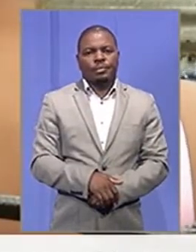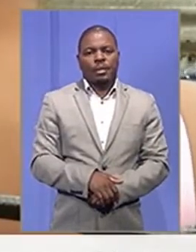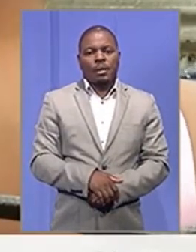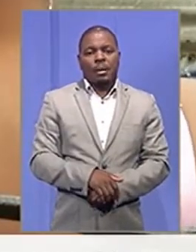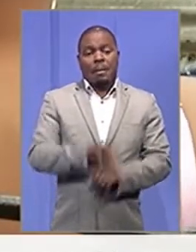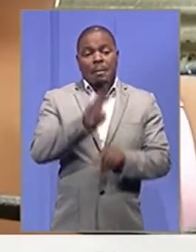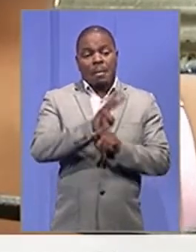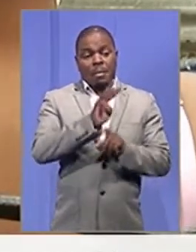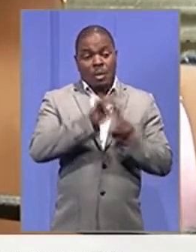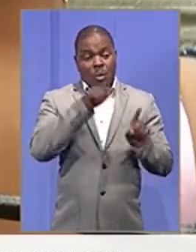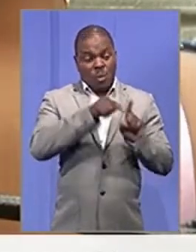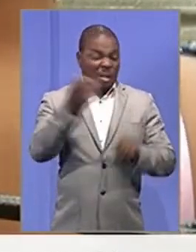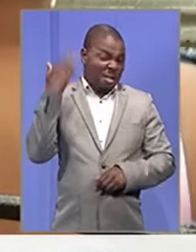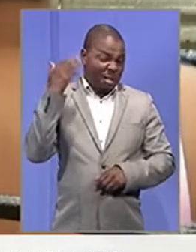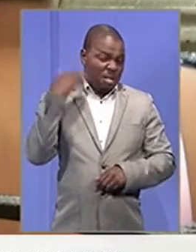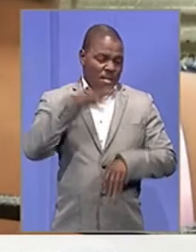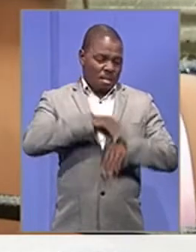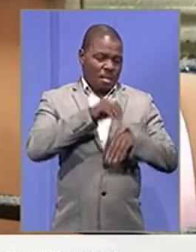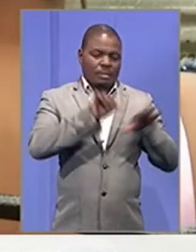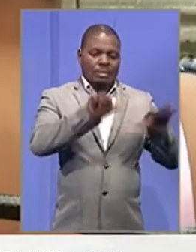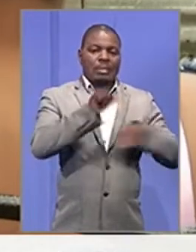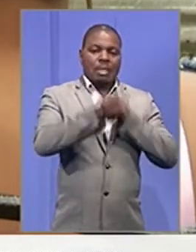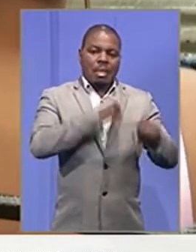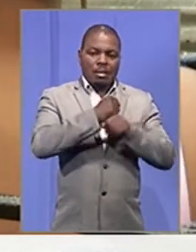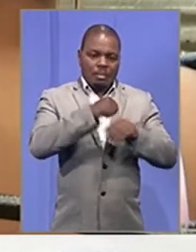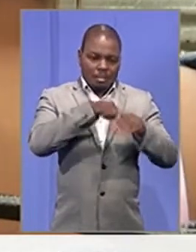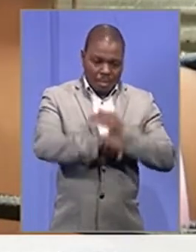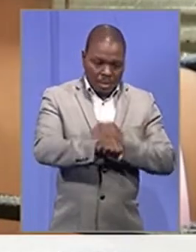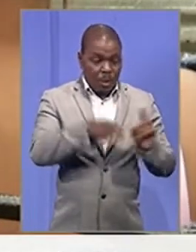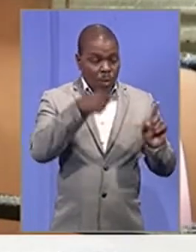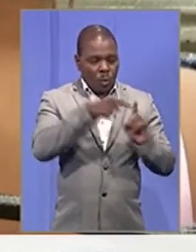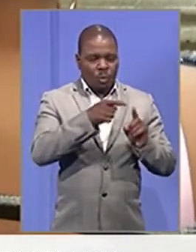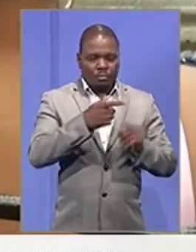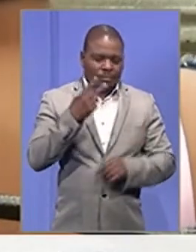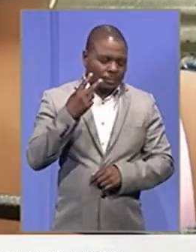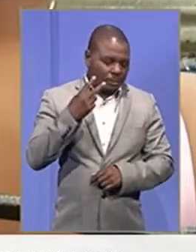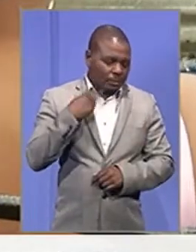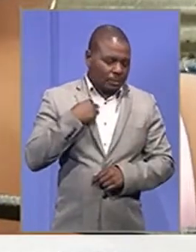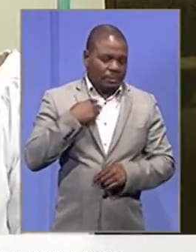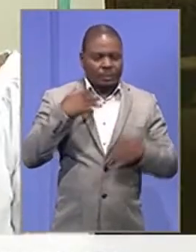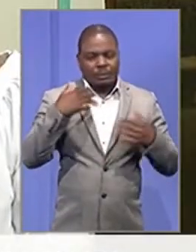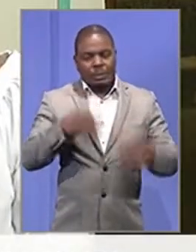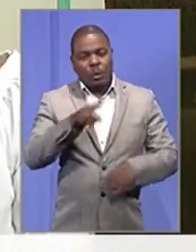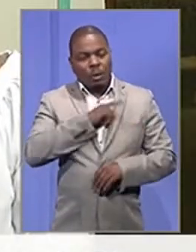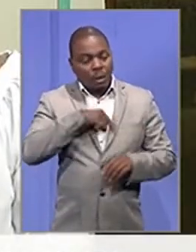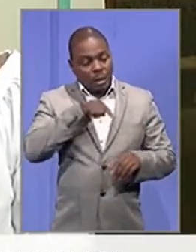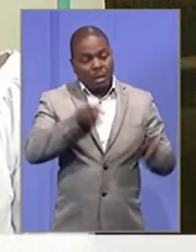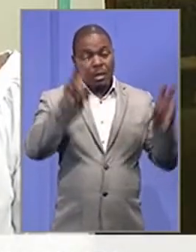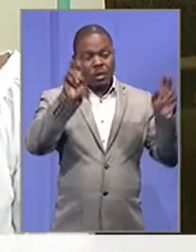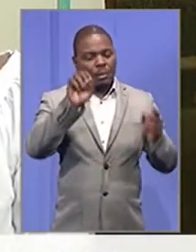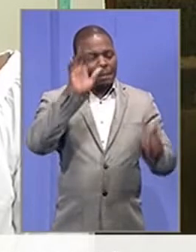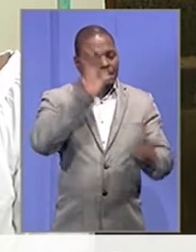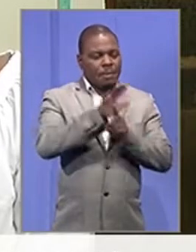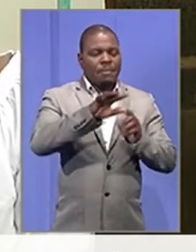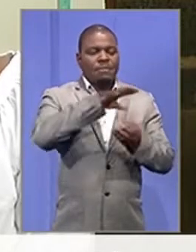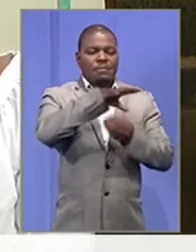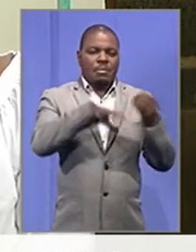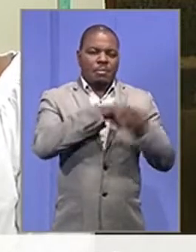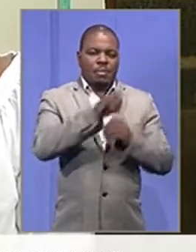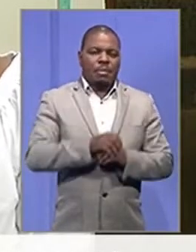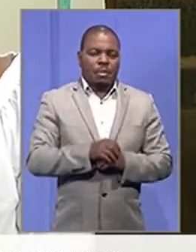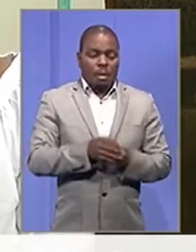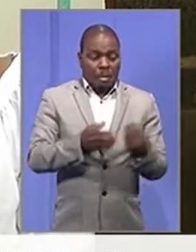Motswadi wa bego a na le mengwaga e 16 nakong eo o re wa itshola ka ge se siamile balapa. Magolo a ngwana le yena o ba a sa je